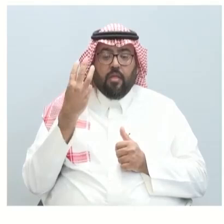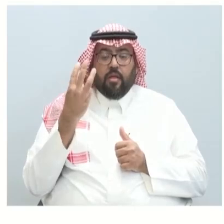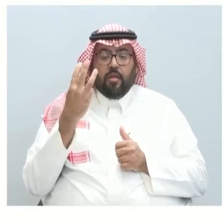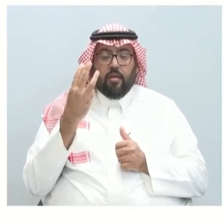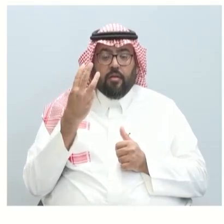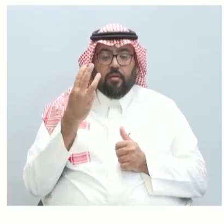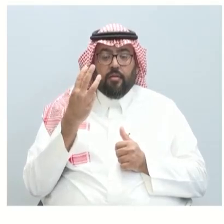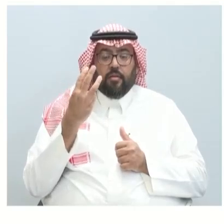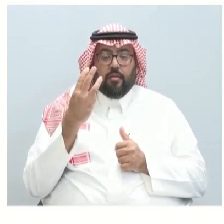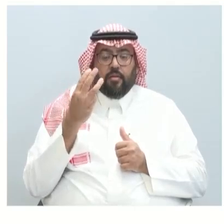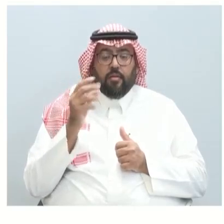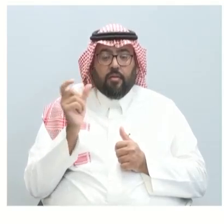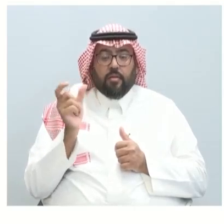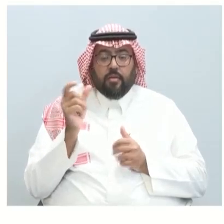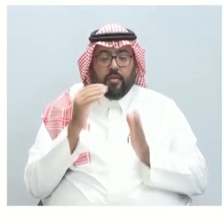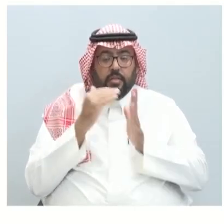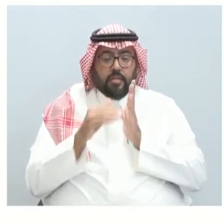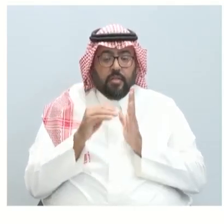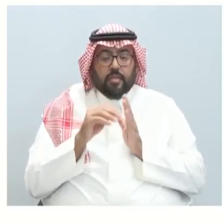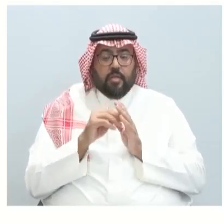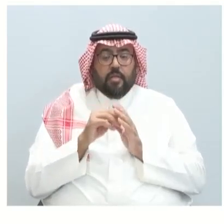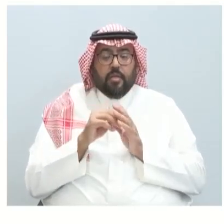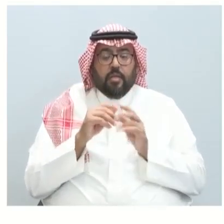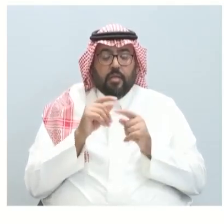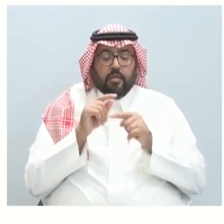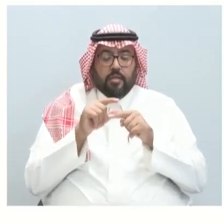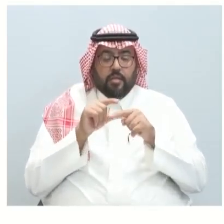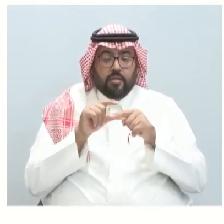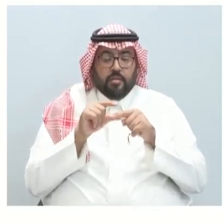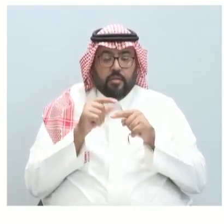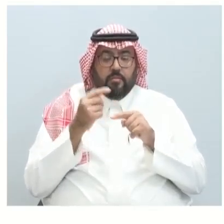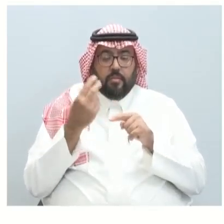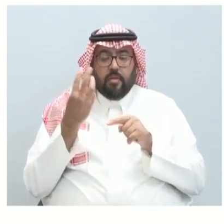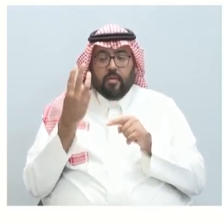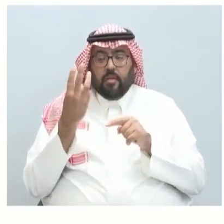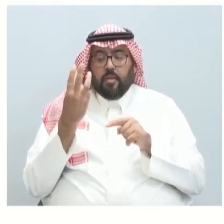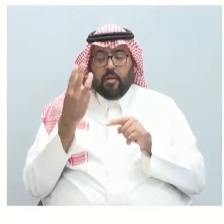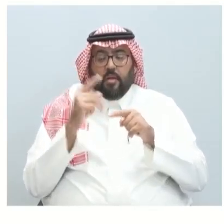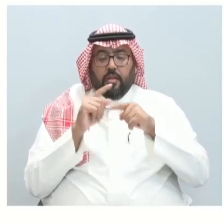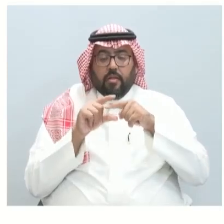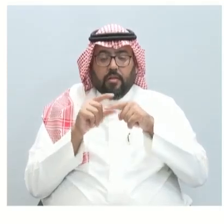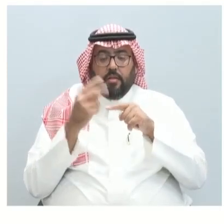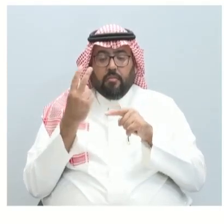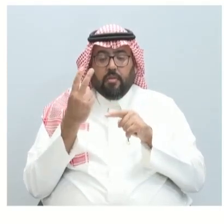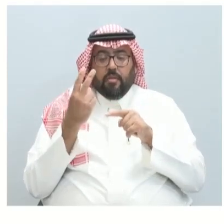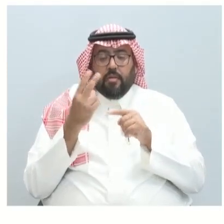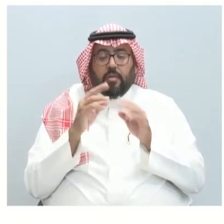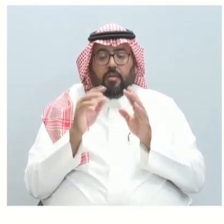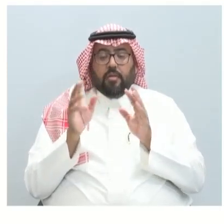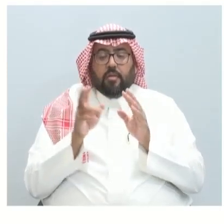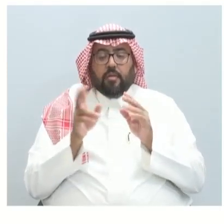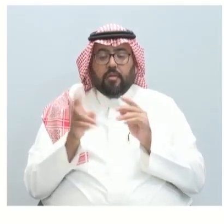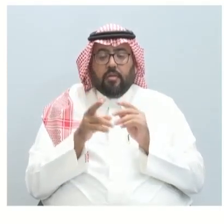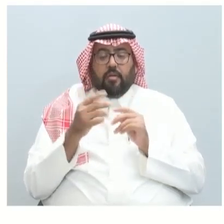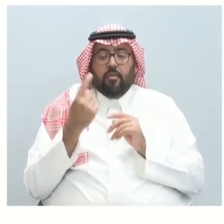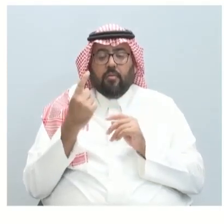حتى اوجد ابنائي بناتي نصف القطر ساقسم ثلاثه على اثنان فيكون الناتج واحد وخمسه من